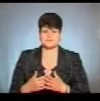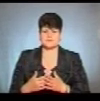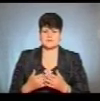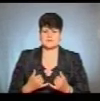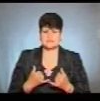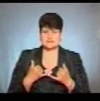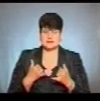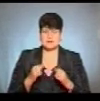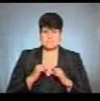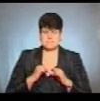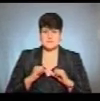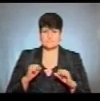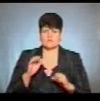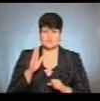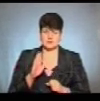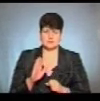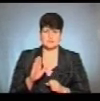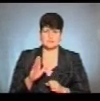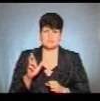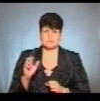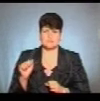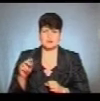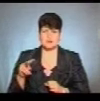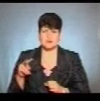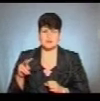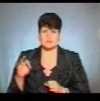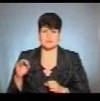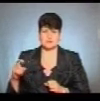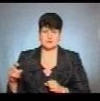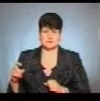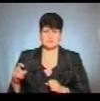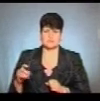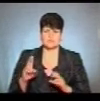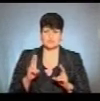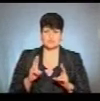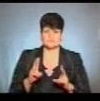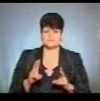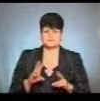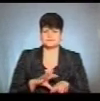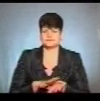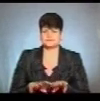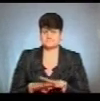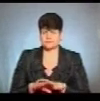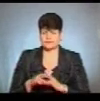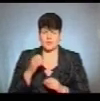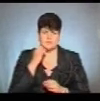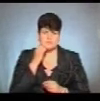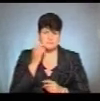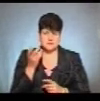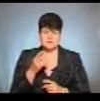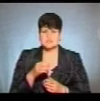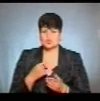для патріота Володимира Балуха, бранця Кремля, доказати, що ми єдині з